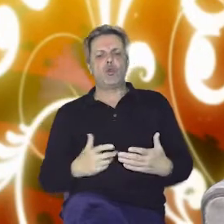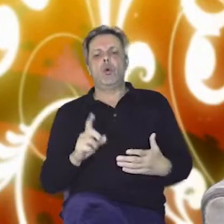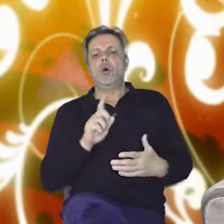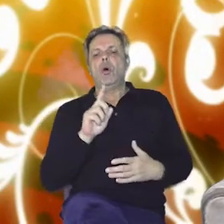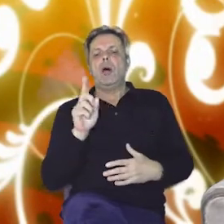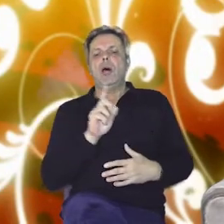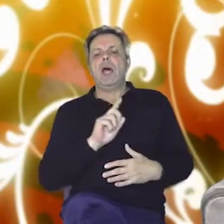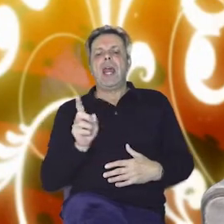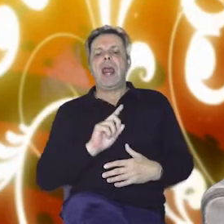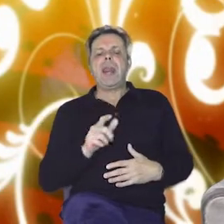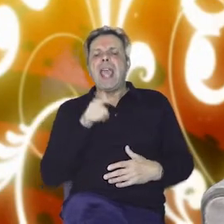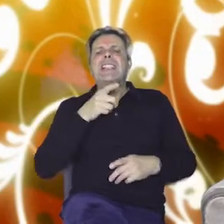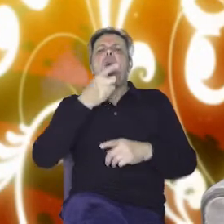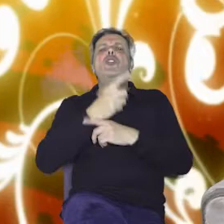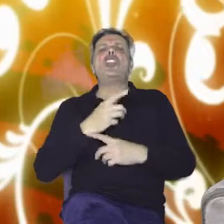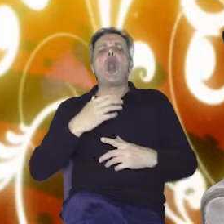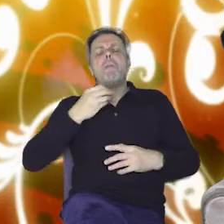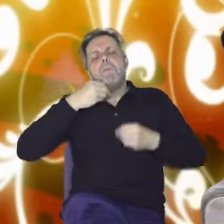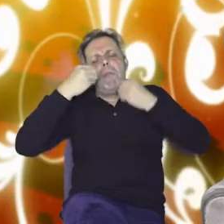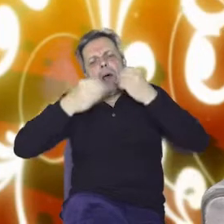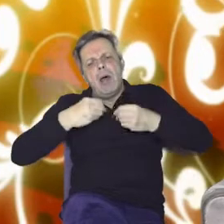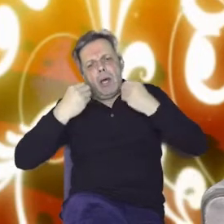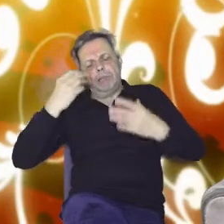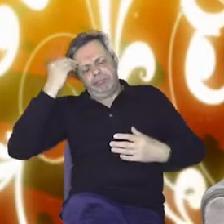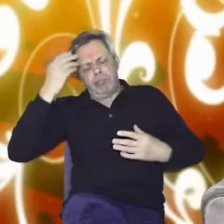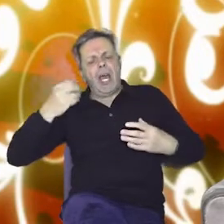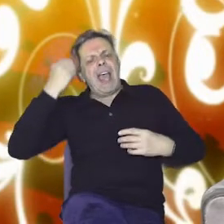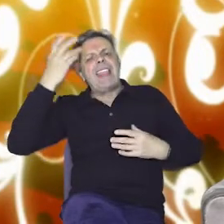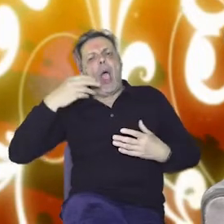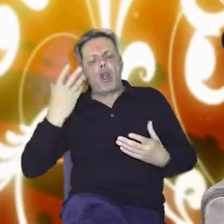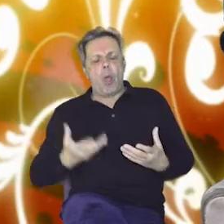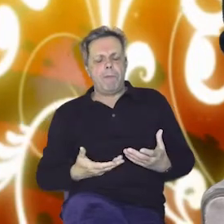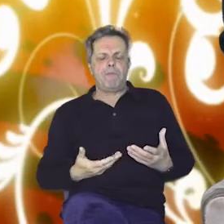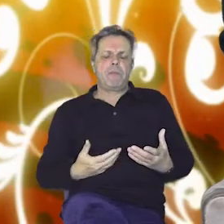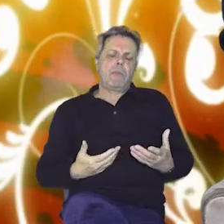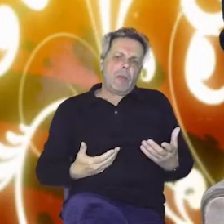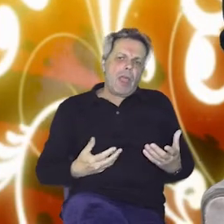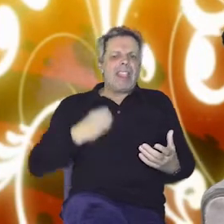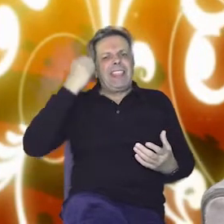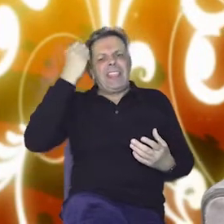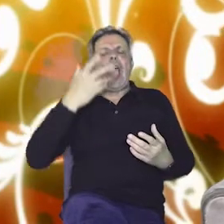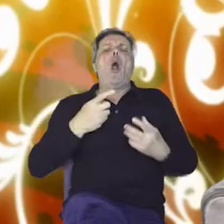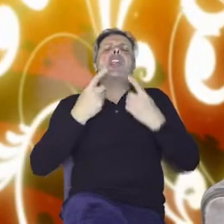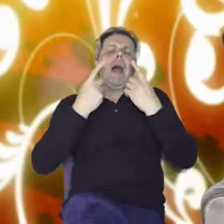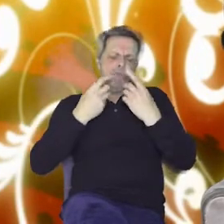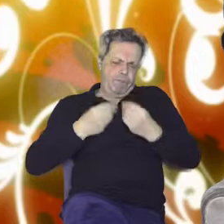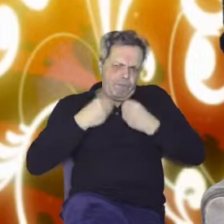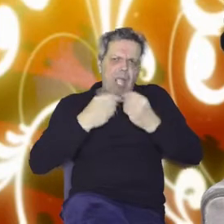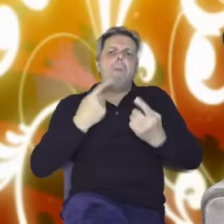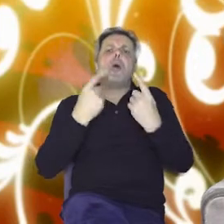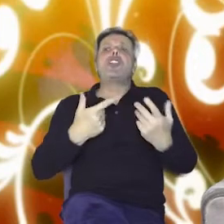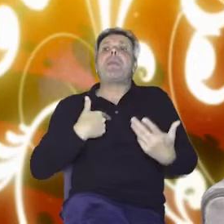sa određenom teorijom. Teorije postoje da bismo mi nešto naučili, da bismo mi